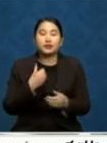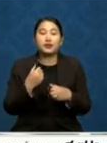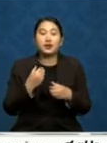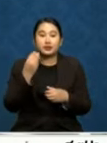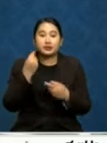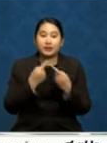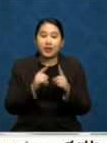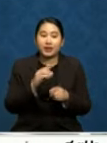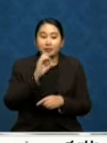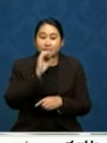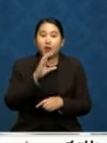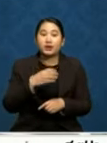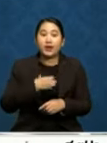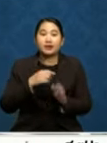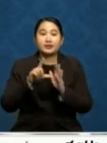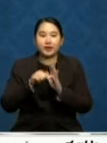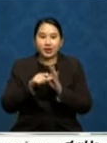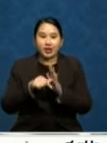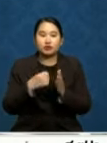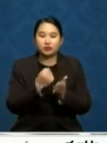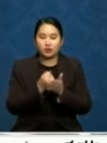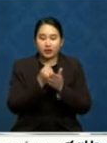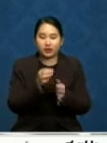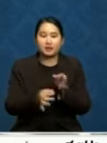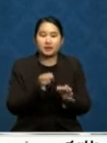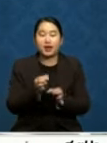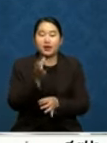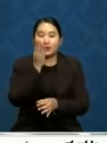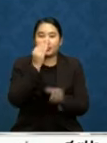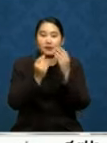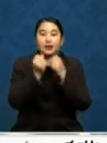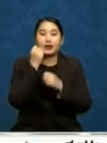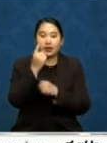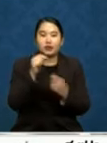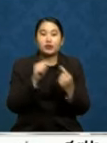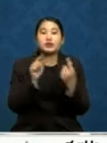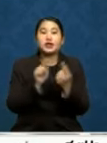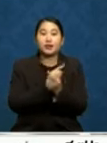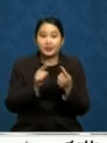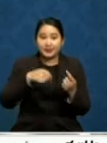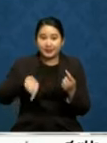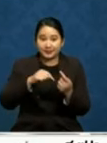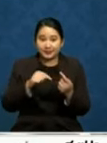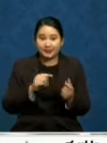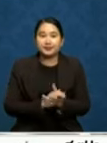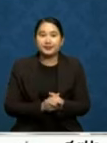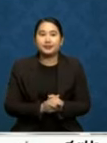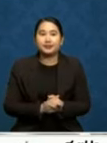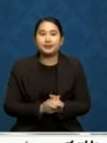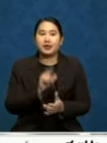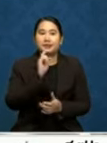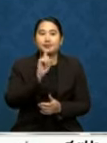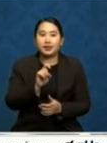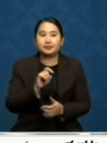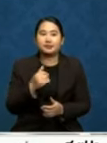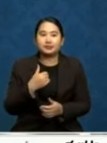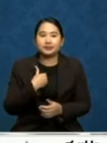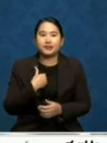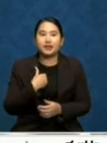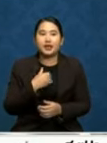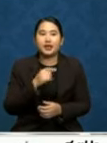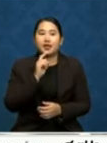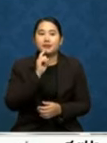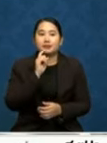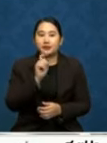จะให้ท่านเลขาเนี่ยได้ชี้แจงแล้วก็ทำความเข้าใจกับสังคมส่วนรวมด้วยสำหรับประเด็นคำถามครับผมมีอยู่เพียงแ